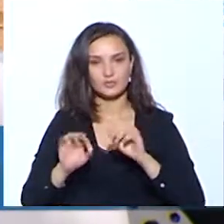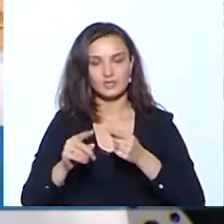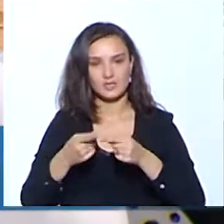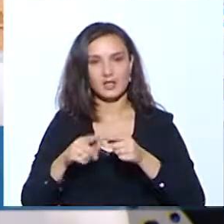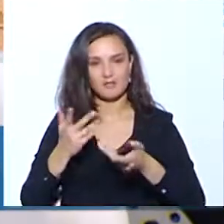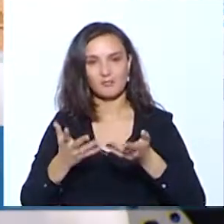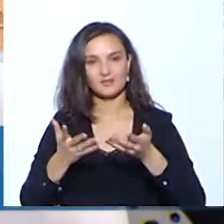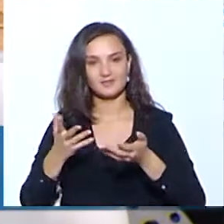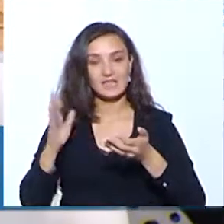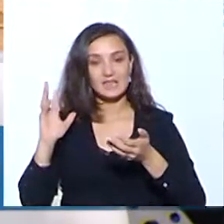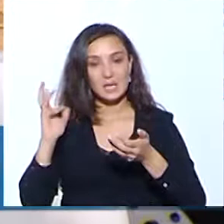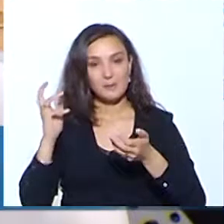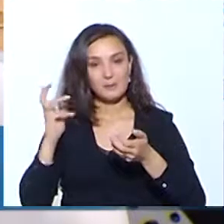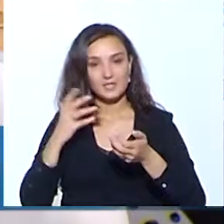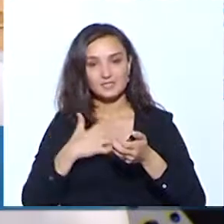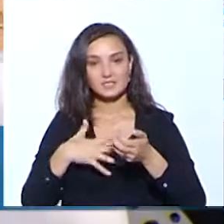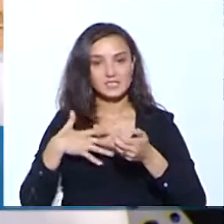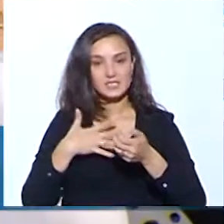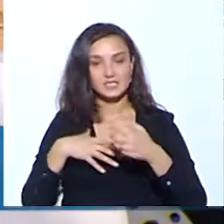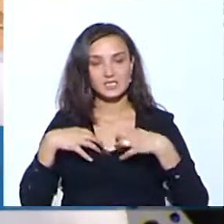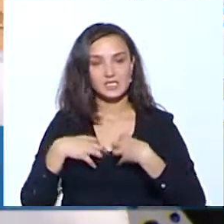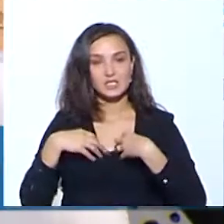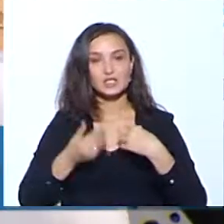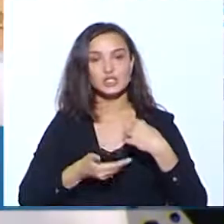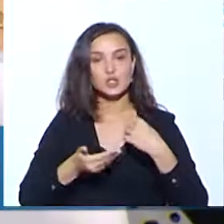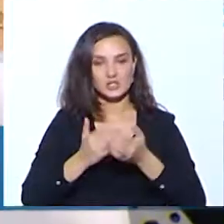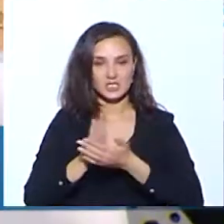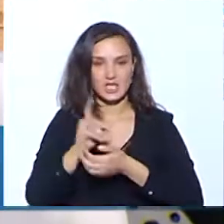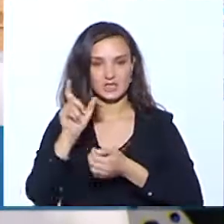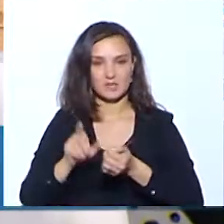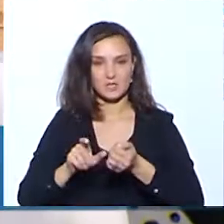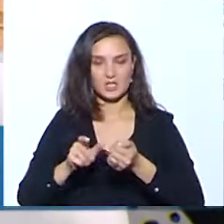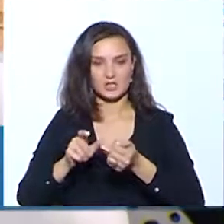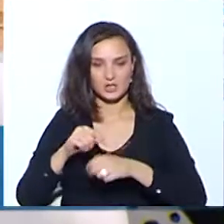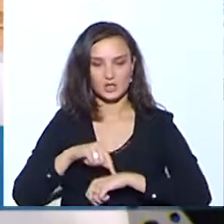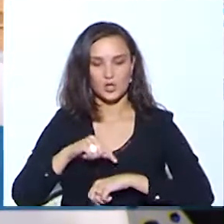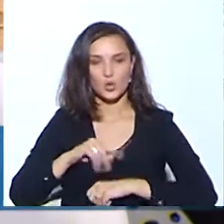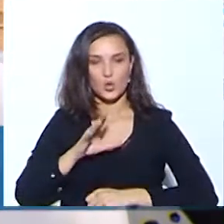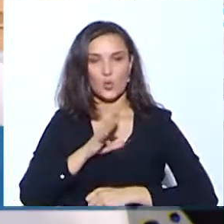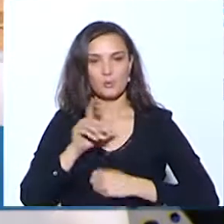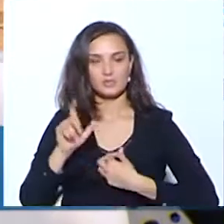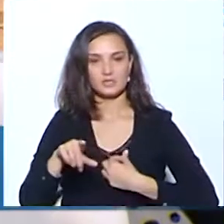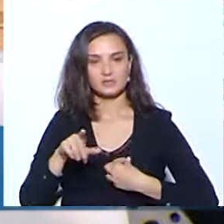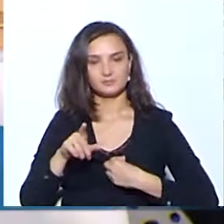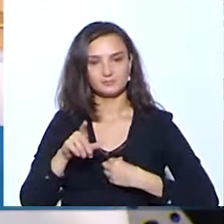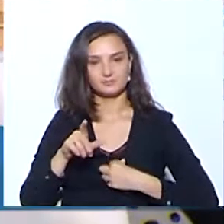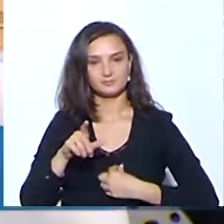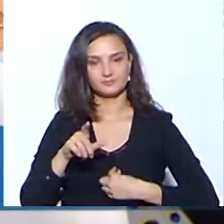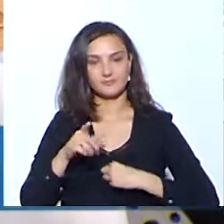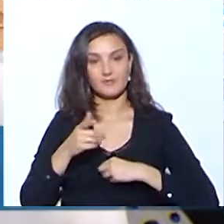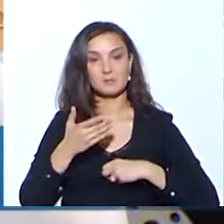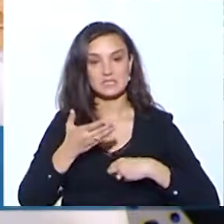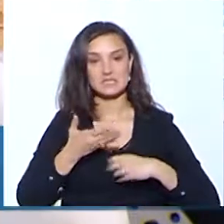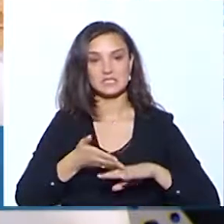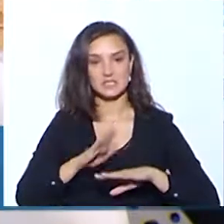ალბათ დეპრესიულ კონტექსტში, რომ სიცოცხლე არის ადამიანად ყოფნის, ესე იგი,